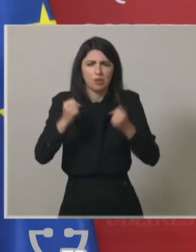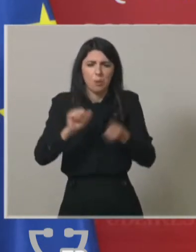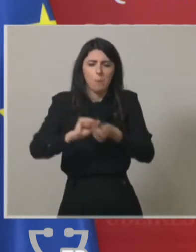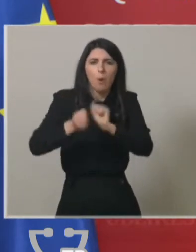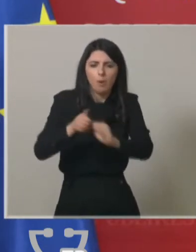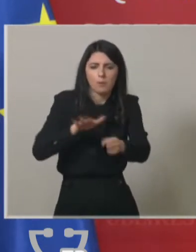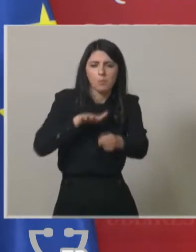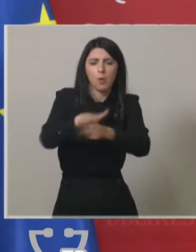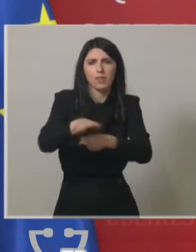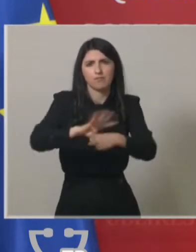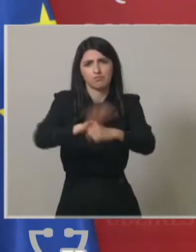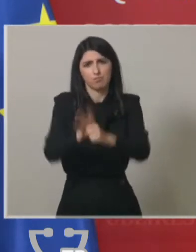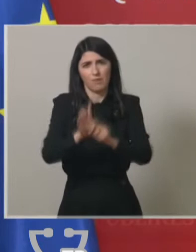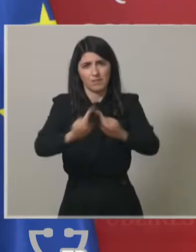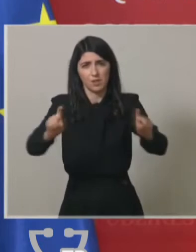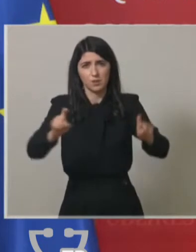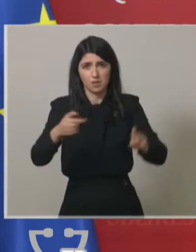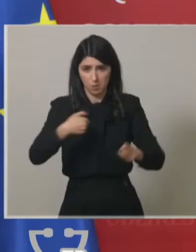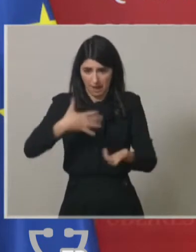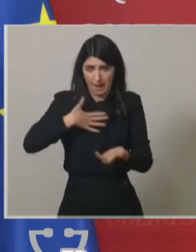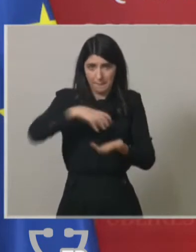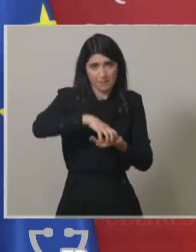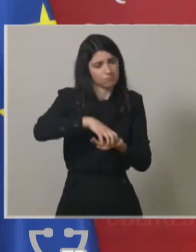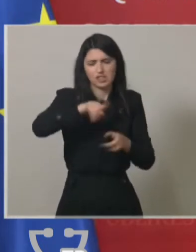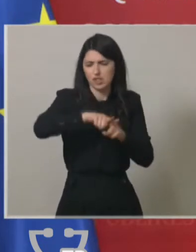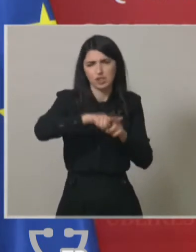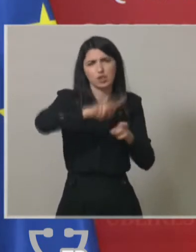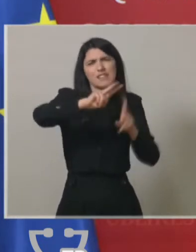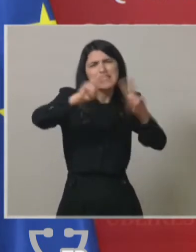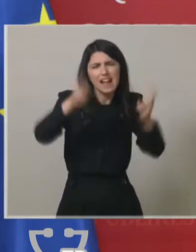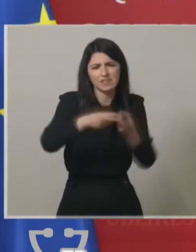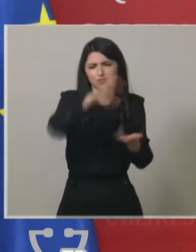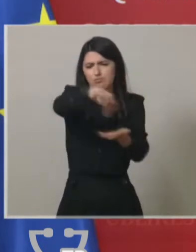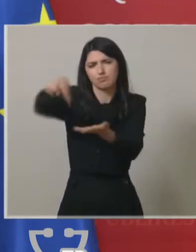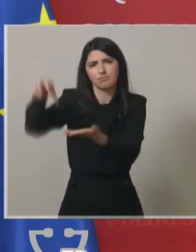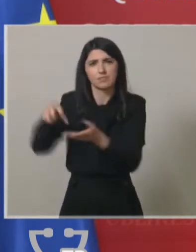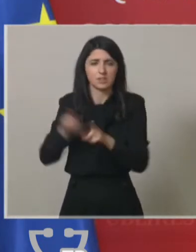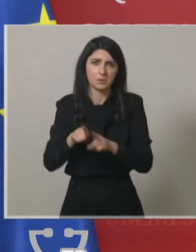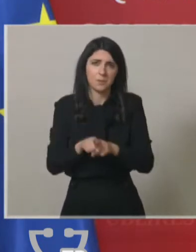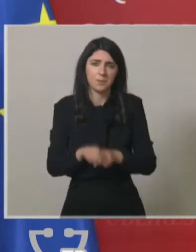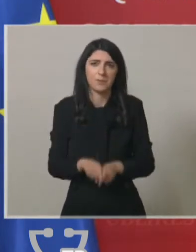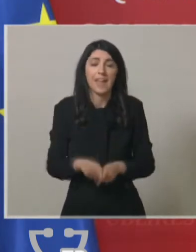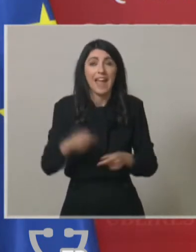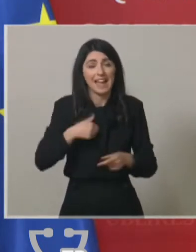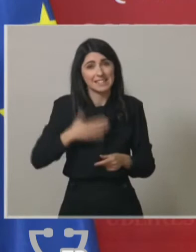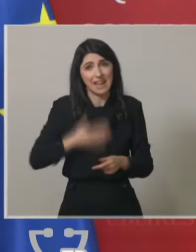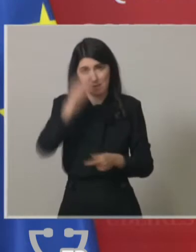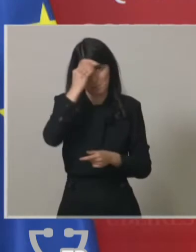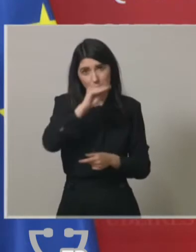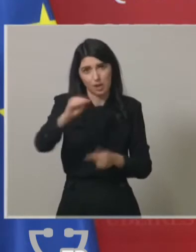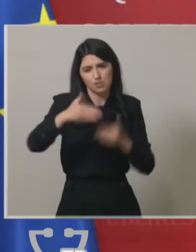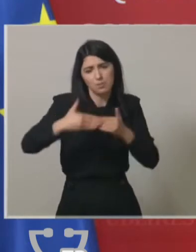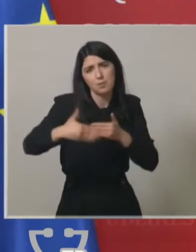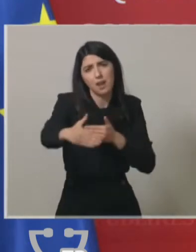борбата со вирусот, не само кај нас, туку насекаде во светот. Меѓутоа, сакам да порачам дека и